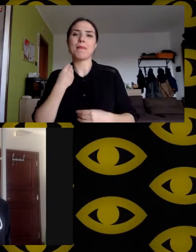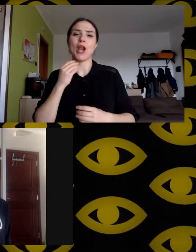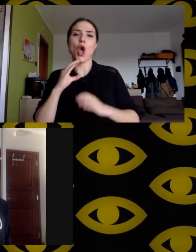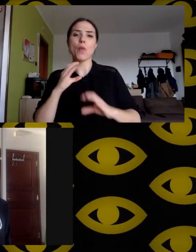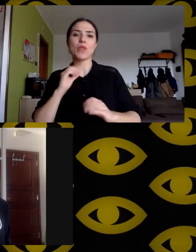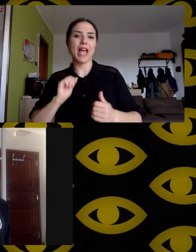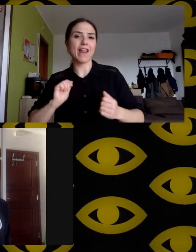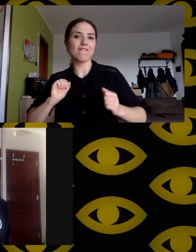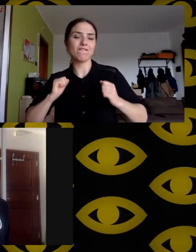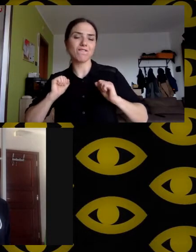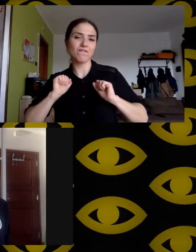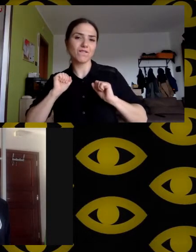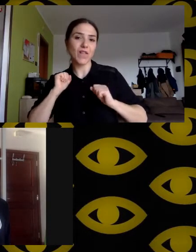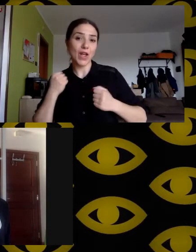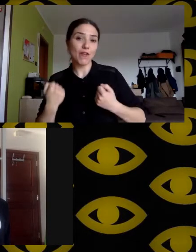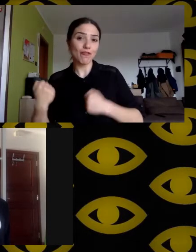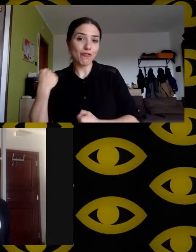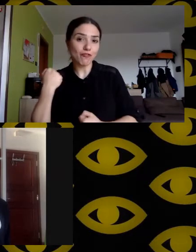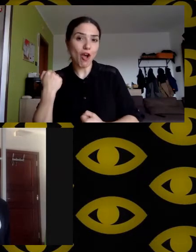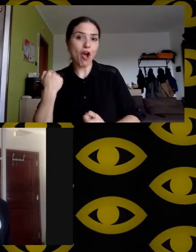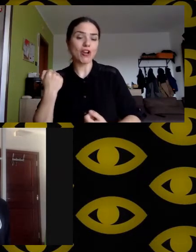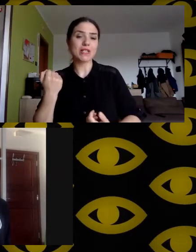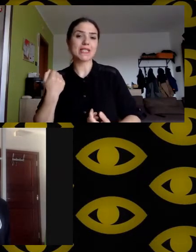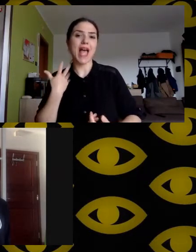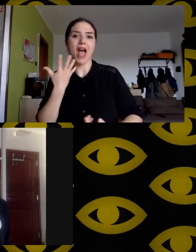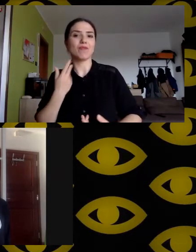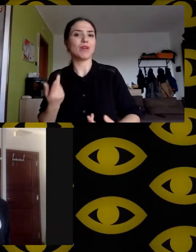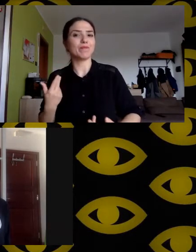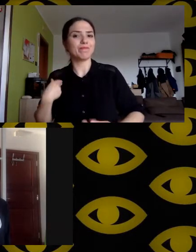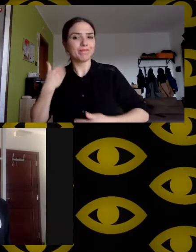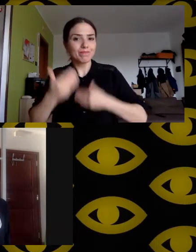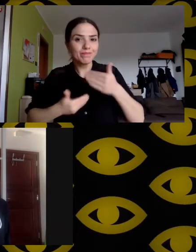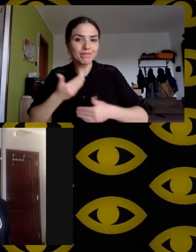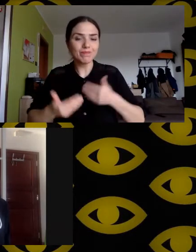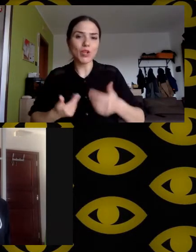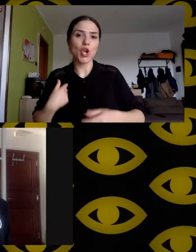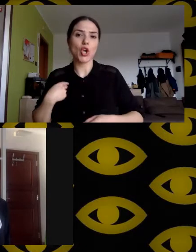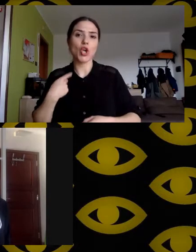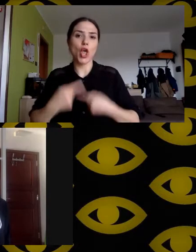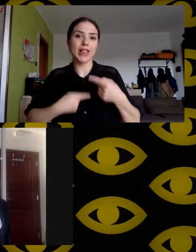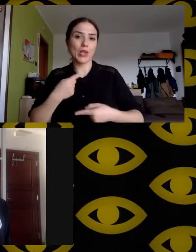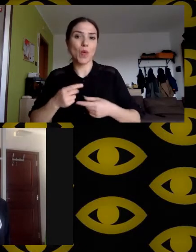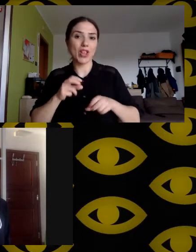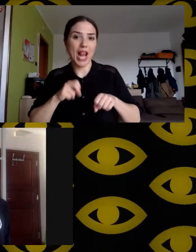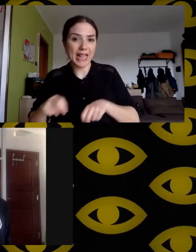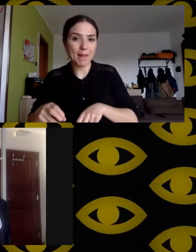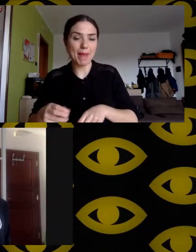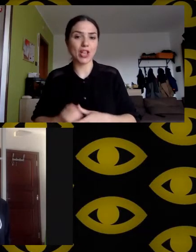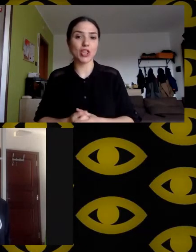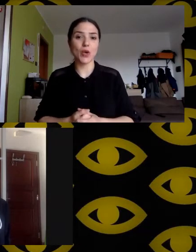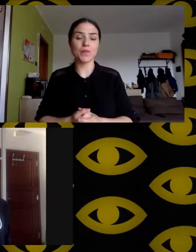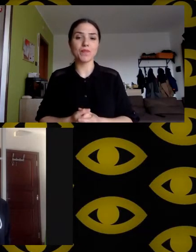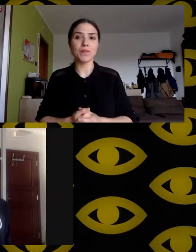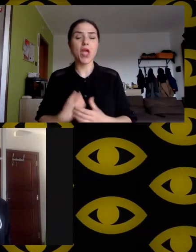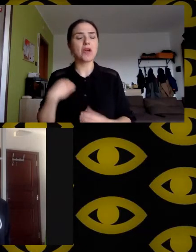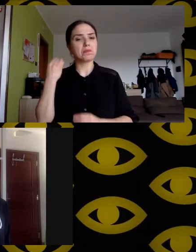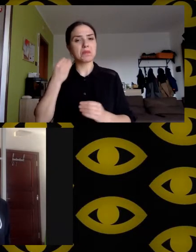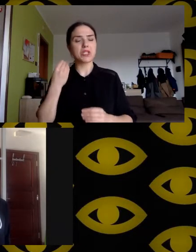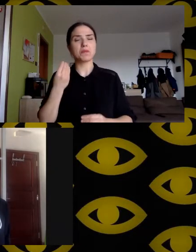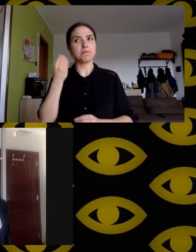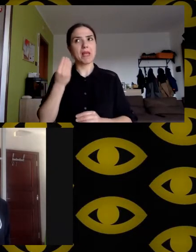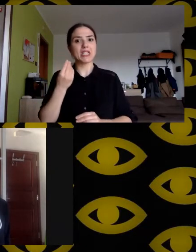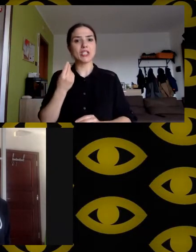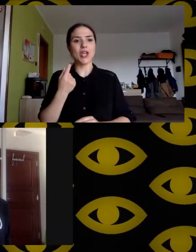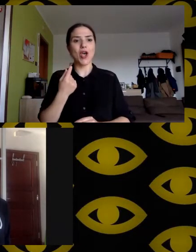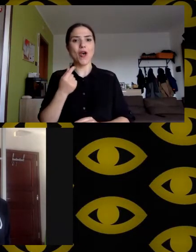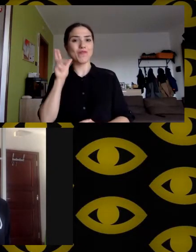sono rialzata e ho finito il lavoro, l'allenamento. Io credo che essere una donna mi abbia aiutato, perché le